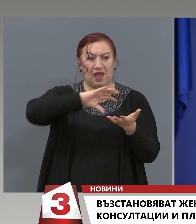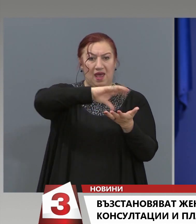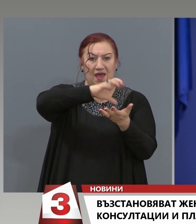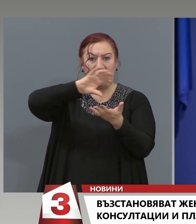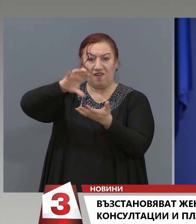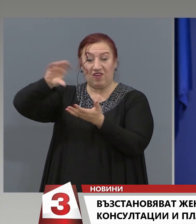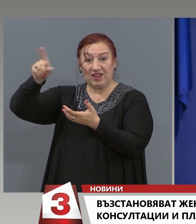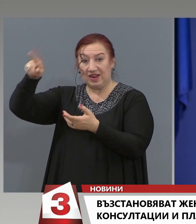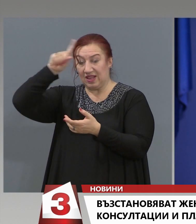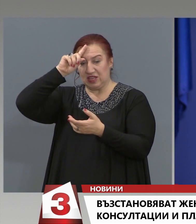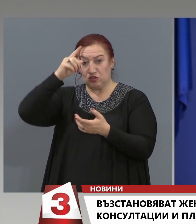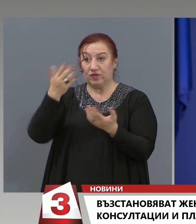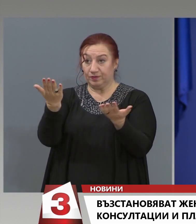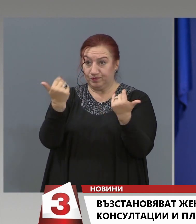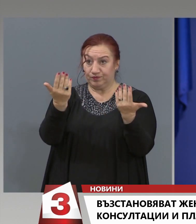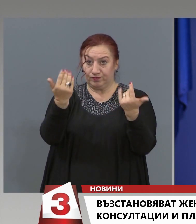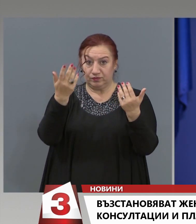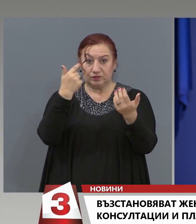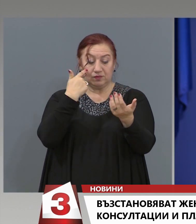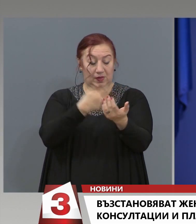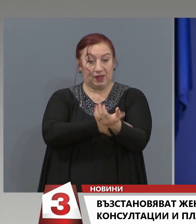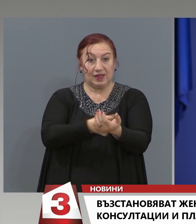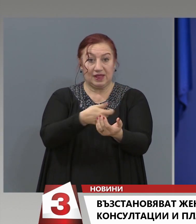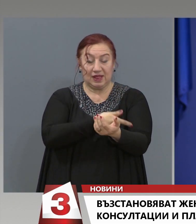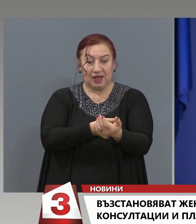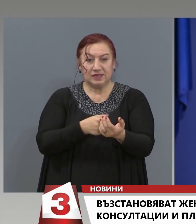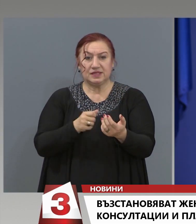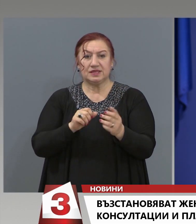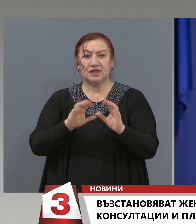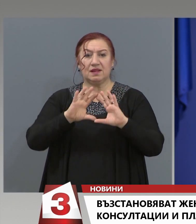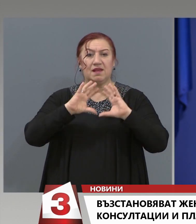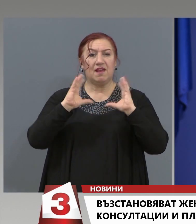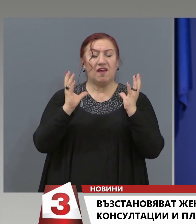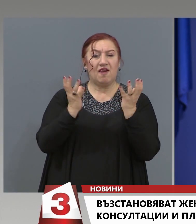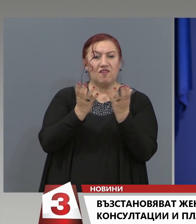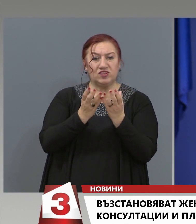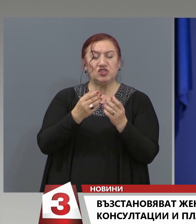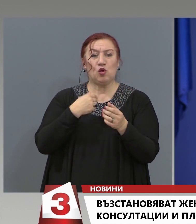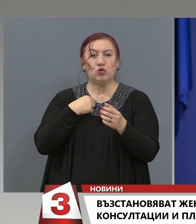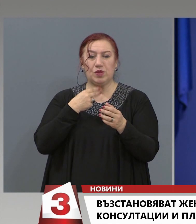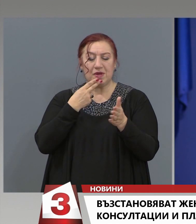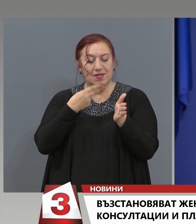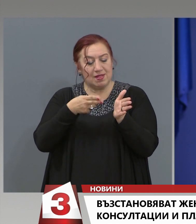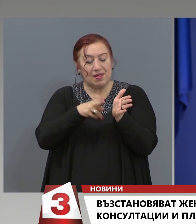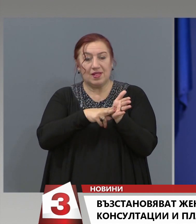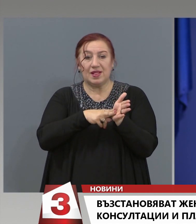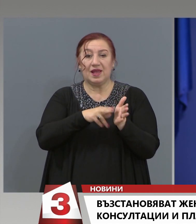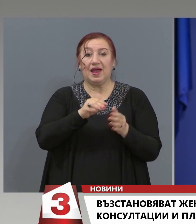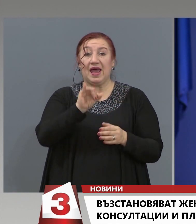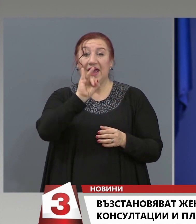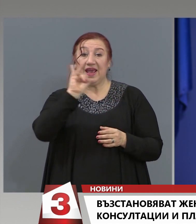се тестуват всички, които имат лентичката ИГМ, което говори,